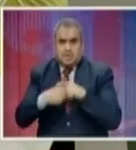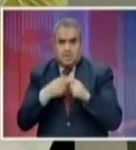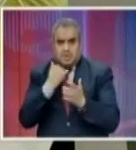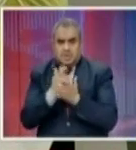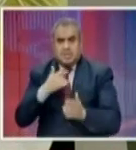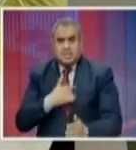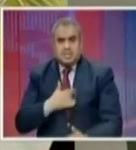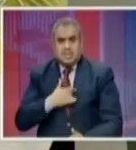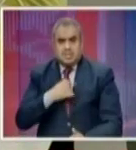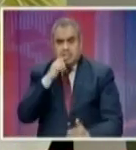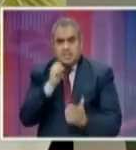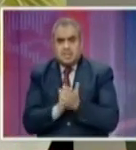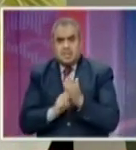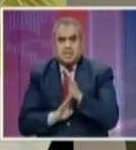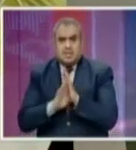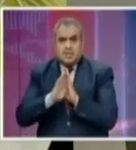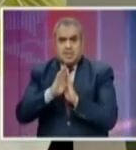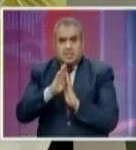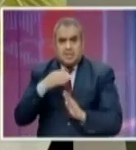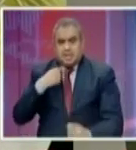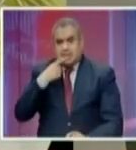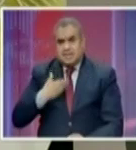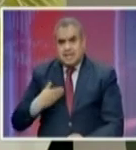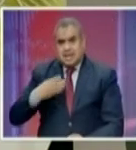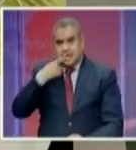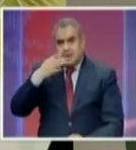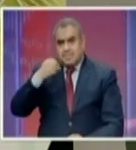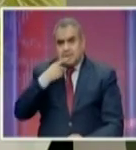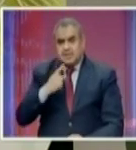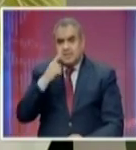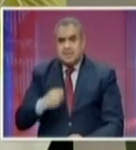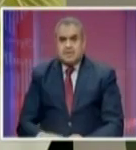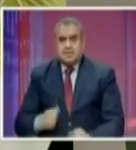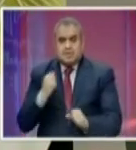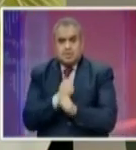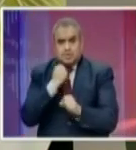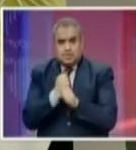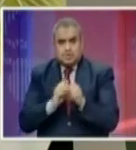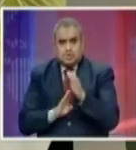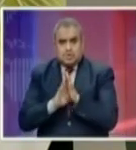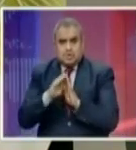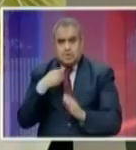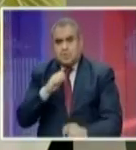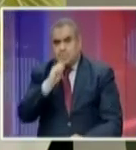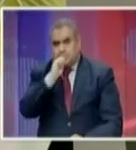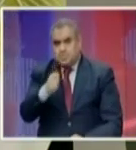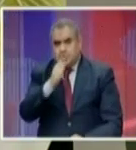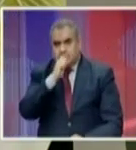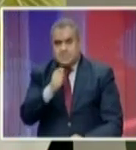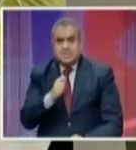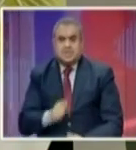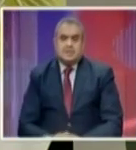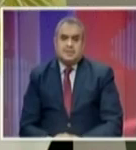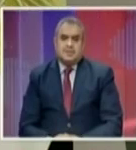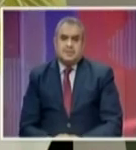ونفسي لما أكبر تبقى عندي 40 سنة أشتغل وأقرأ مذيع